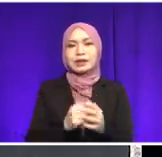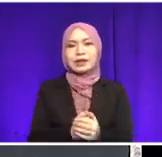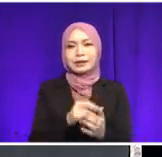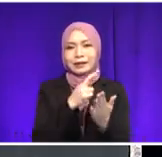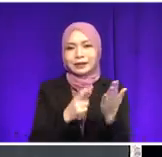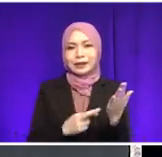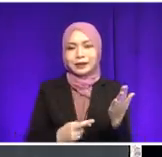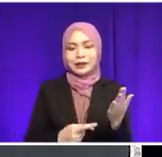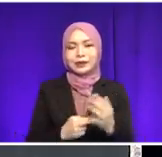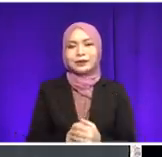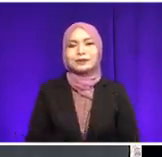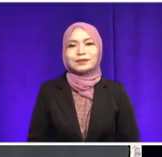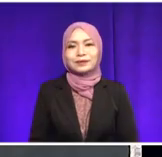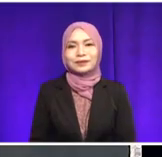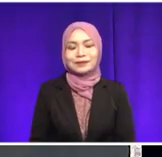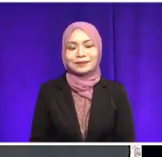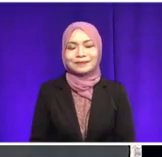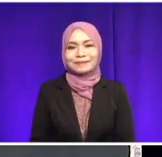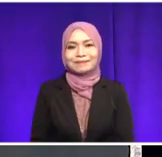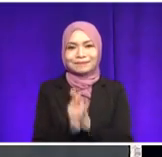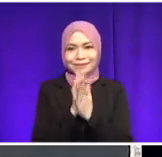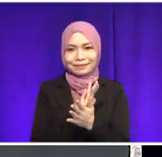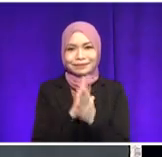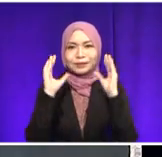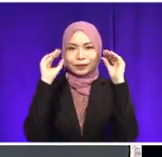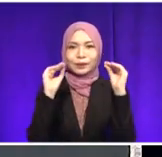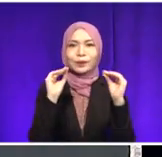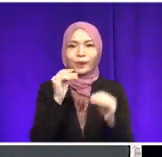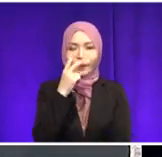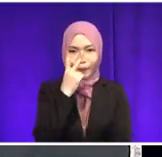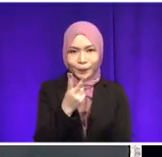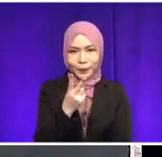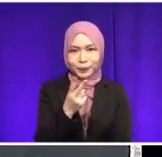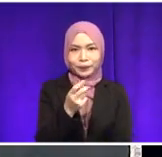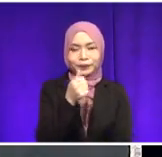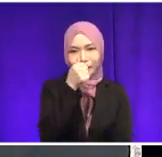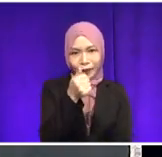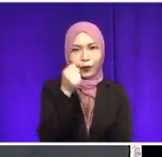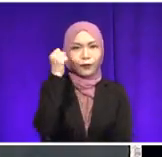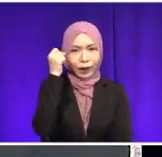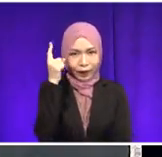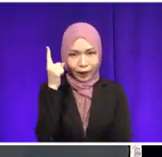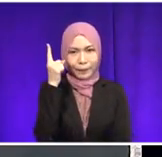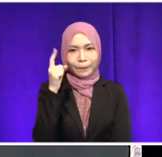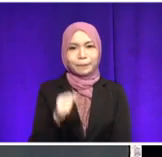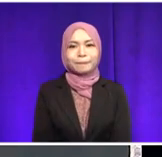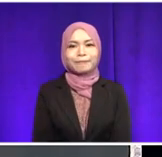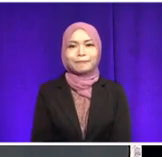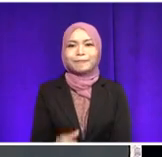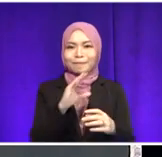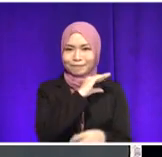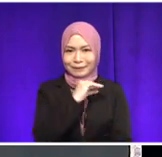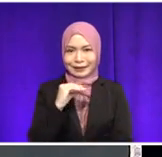prosesnya Oke jadi Cikgu nampak Ivan tadi udah semakin jelas kan jadi kita enggak kena ujilah